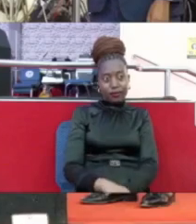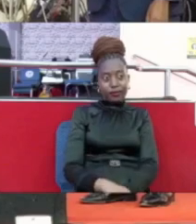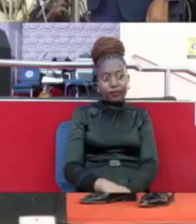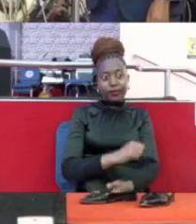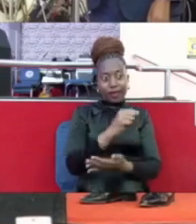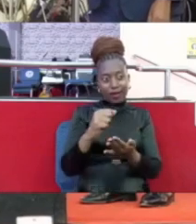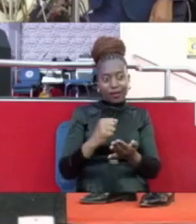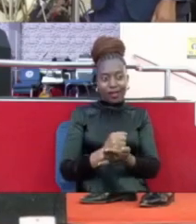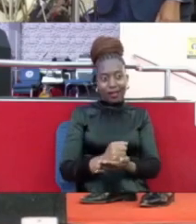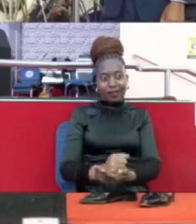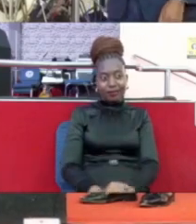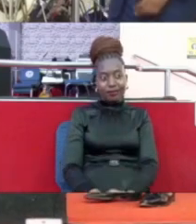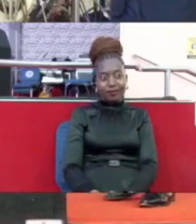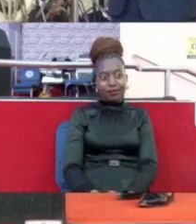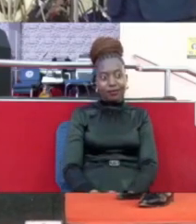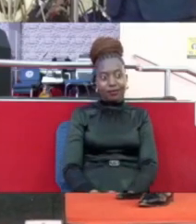Amen. Amen.